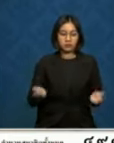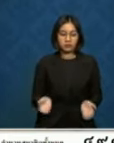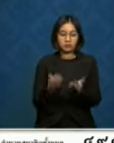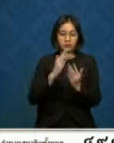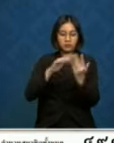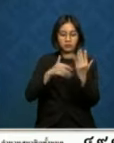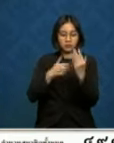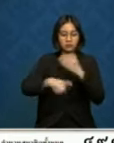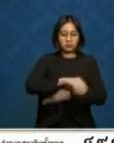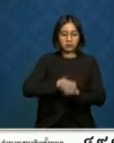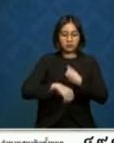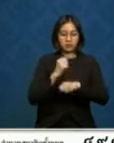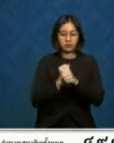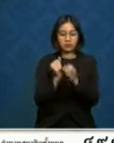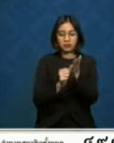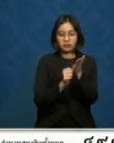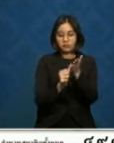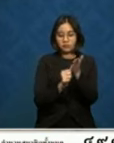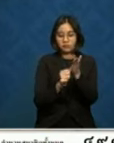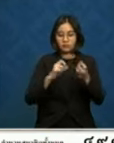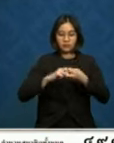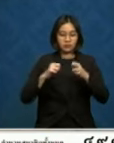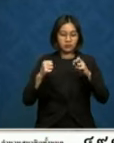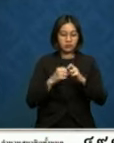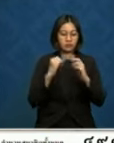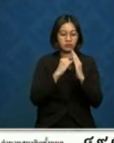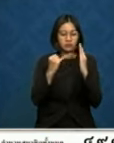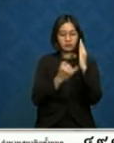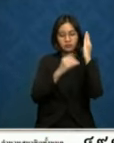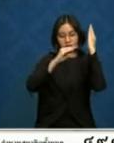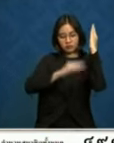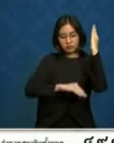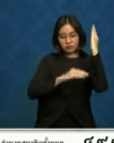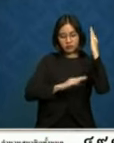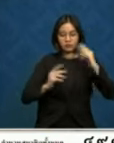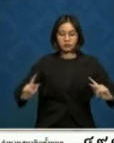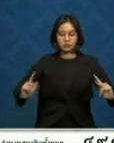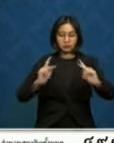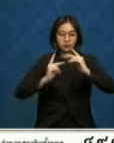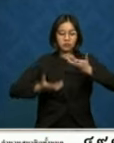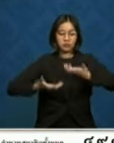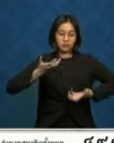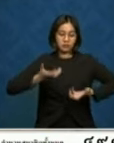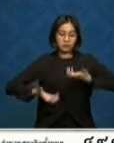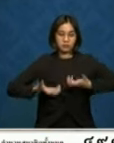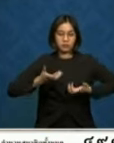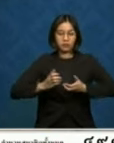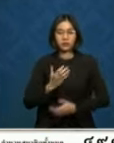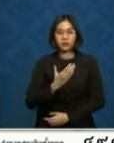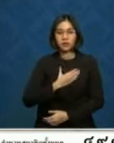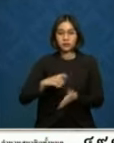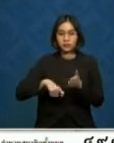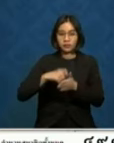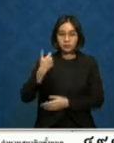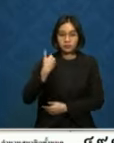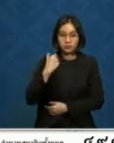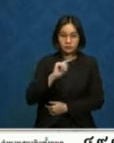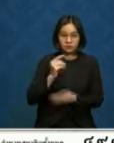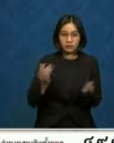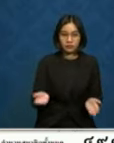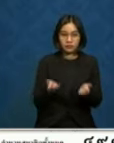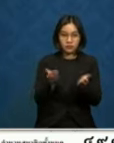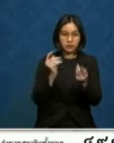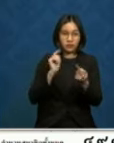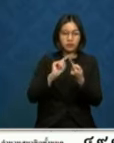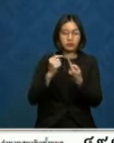แผนปฏิบัติการการแก้ไขปัญหาจังหวัดชายแดนภาคใต้ของกระทรวงยุติธรรมผมมีเหตุผลสนับสนุ